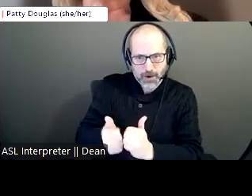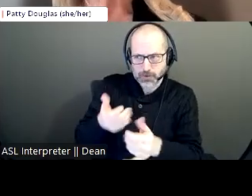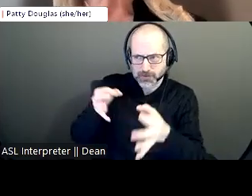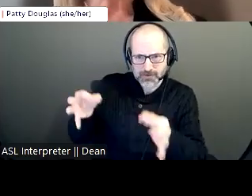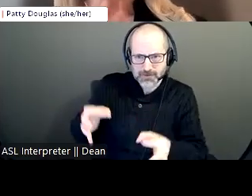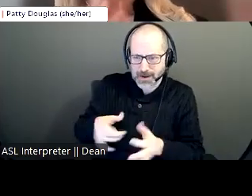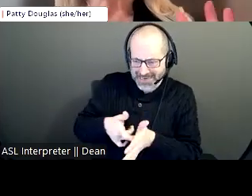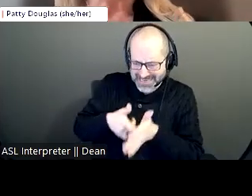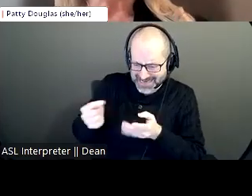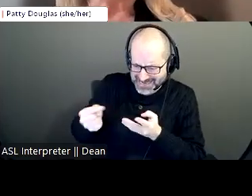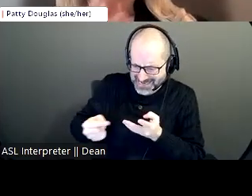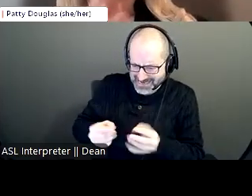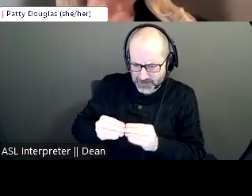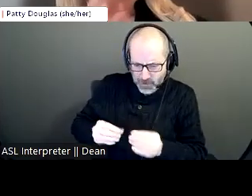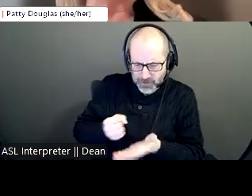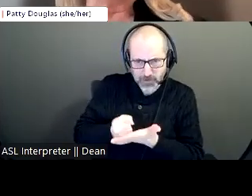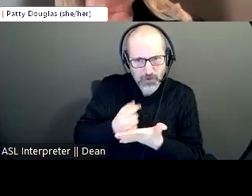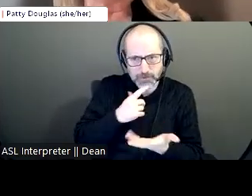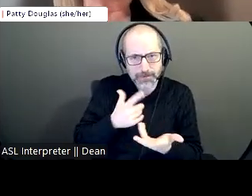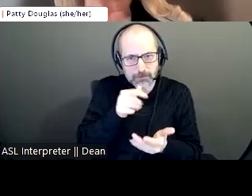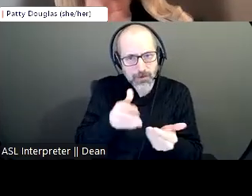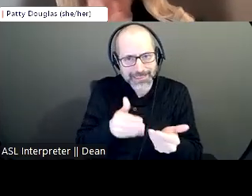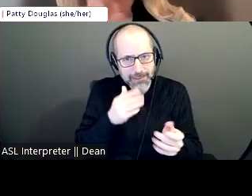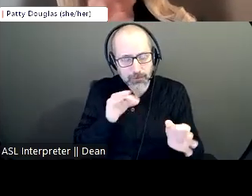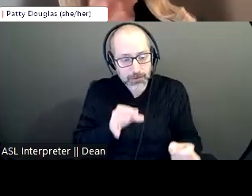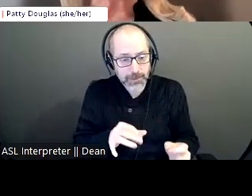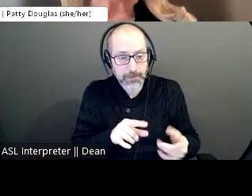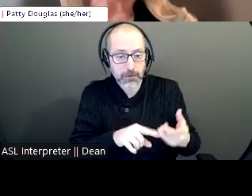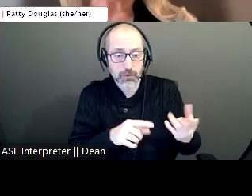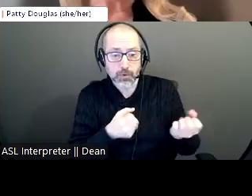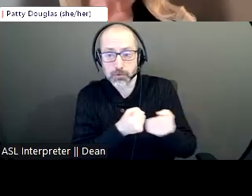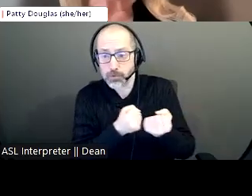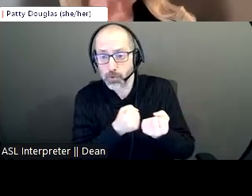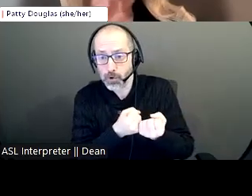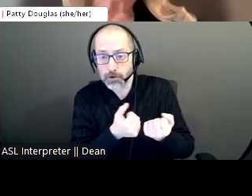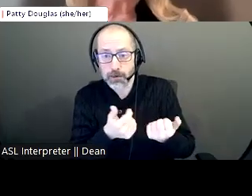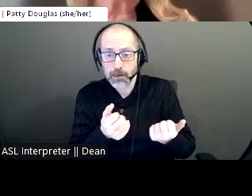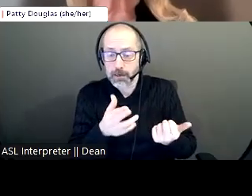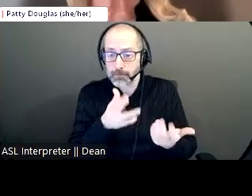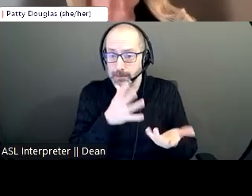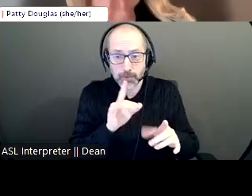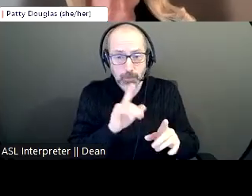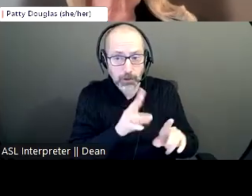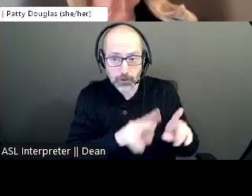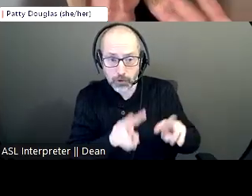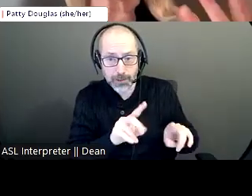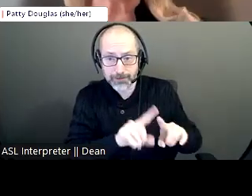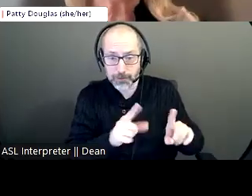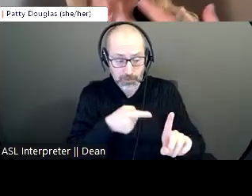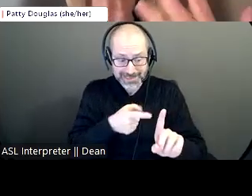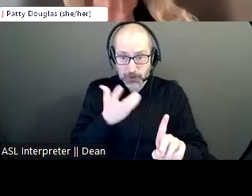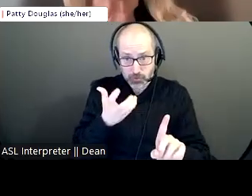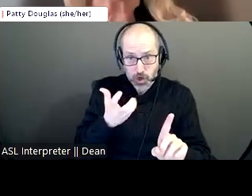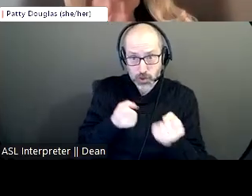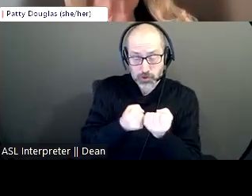complexes et à s'y retrouver là-dedans. L'interaction sociale aussi pourrait avoir donc